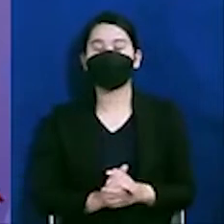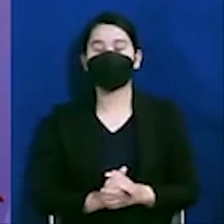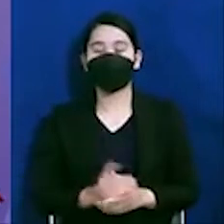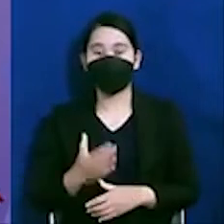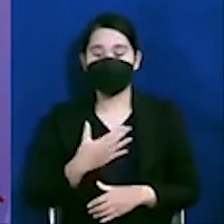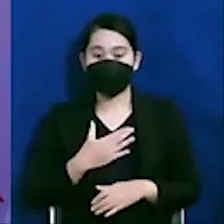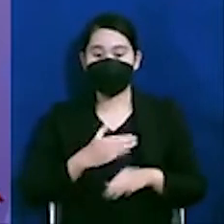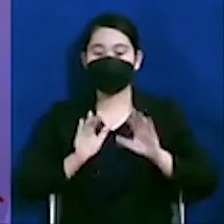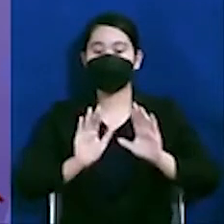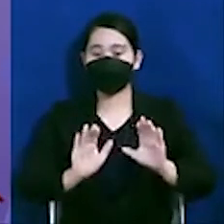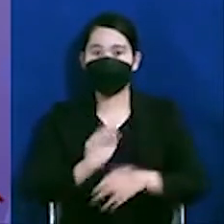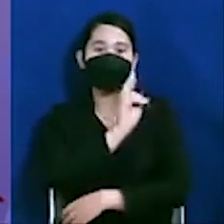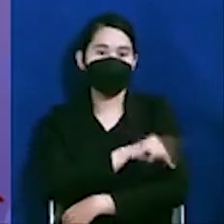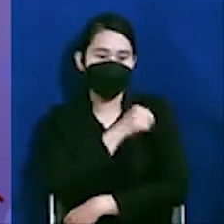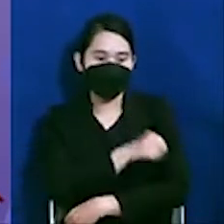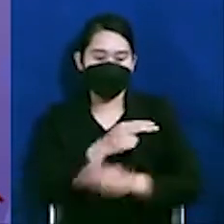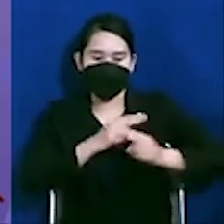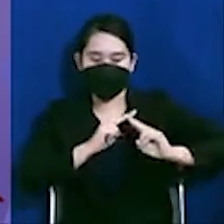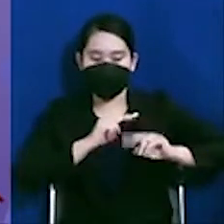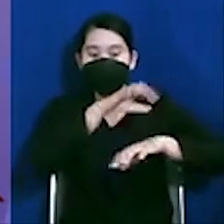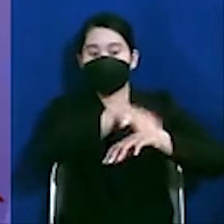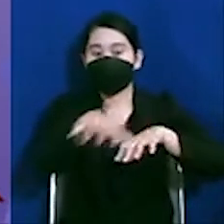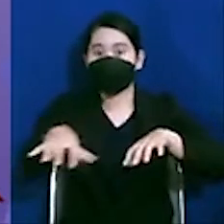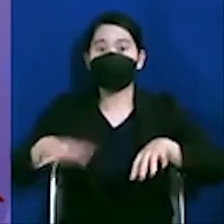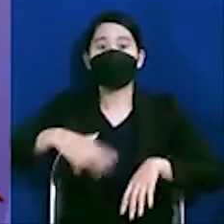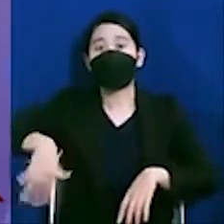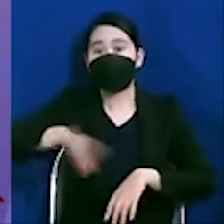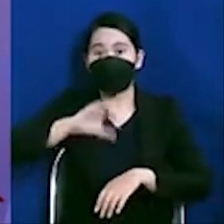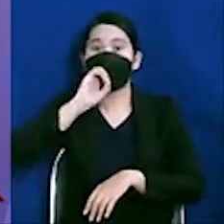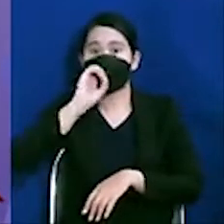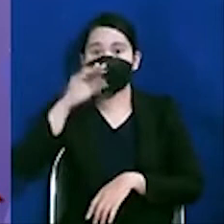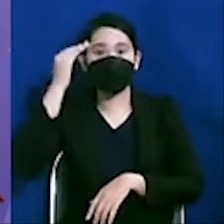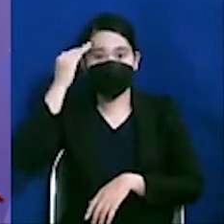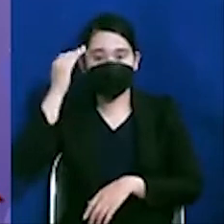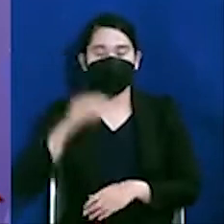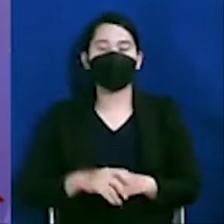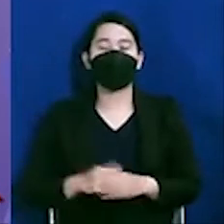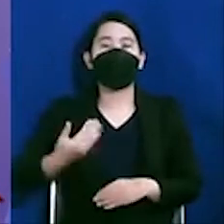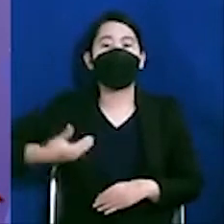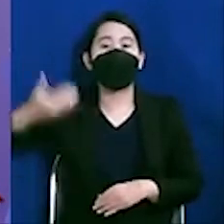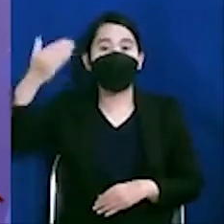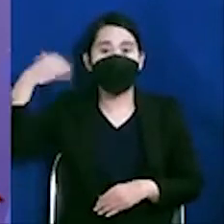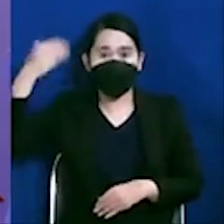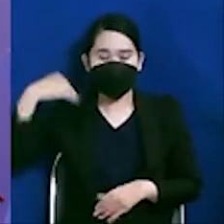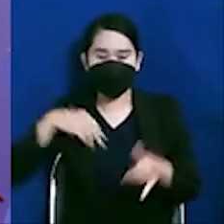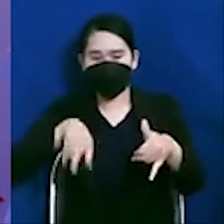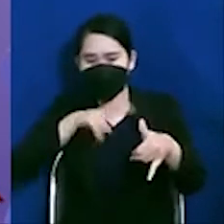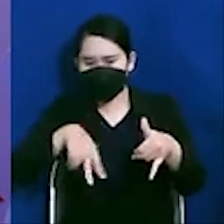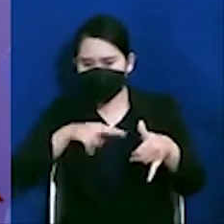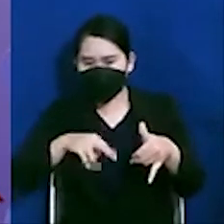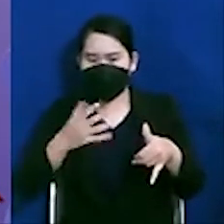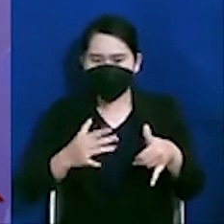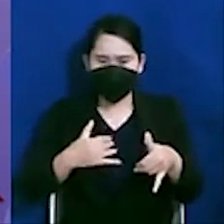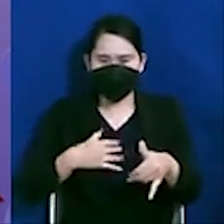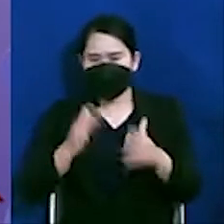อยากจะฝากทางสันติบาลเอกชนทุกแห่งนะครับว่าตอนเนี้ยถ้าสมัยก่อนแล้วกลัวว่าตรวจเสร็จแล้วไม่มีที่อันนิดนะครับ